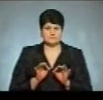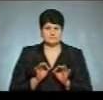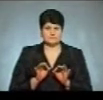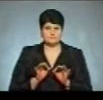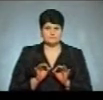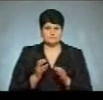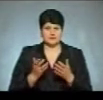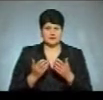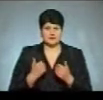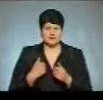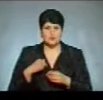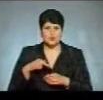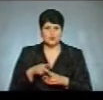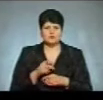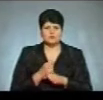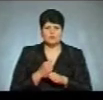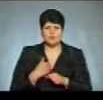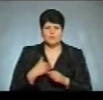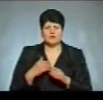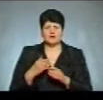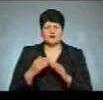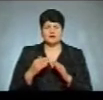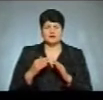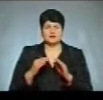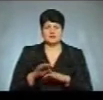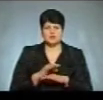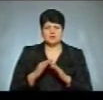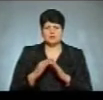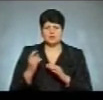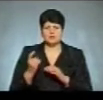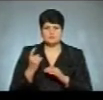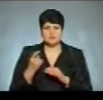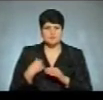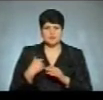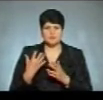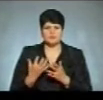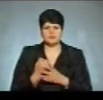Але я находжу на роботу, а моя жінка дому шлюбарка. Але мені не вийшло субсидія.